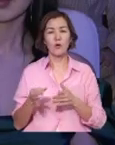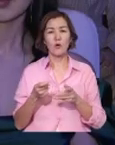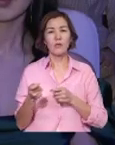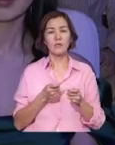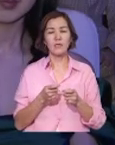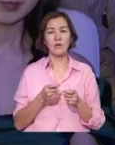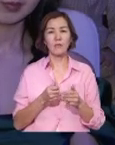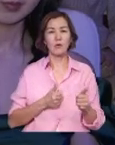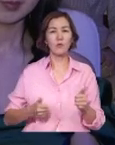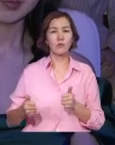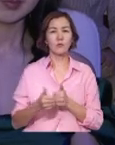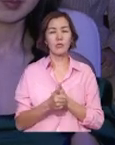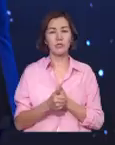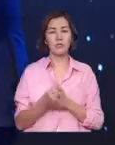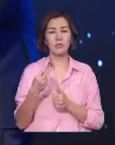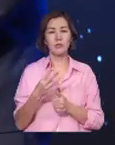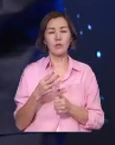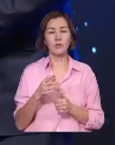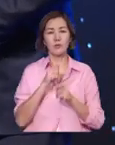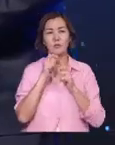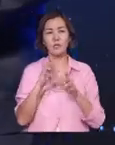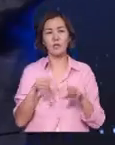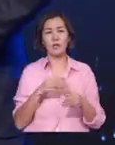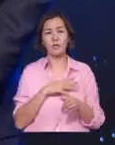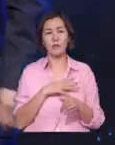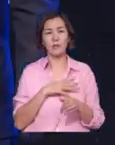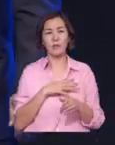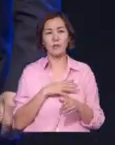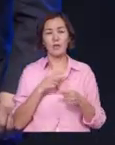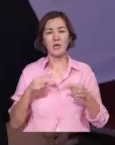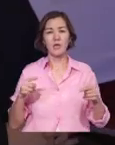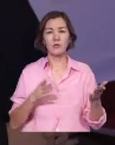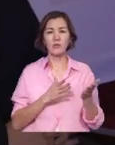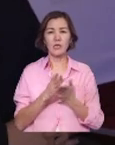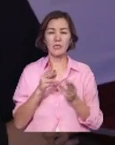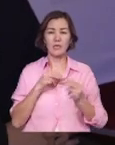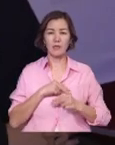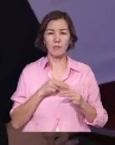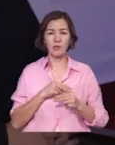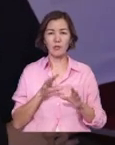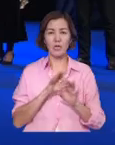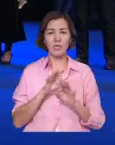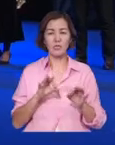әкімінің көшбасшы 2024 сыйлығының иегерлері анықталып, аймақта сан салада еңбек етіп жүрген озат